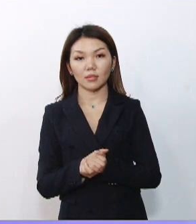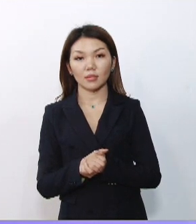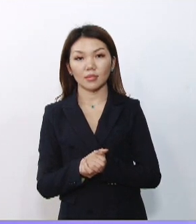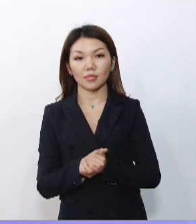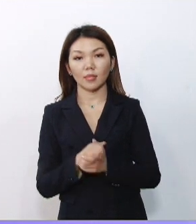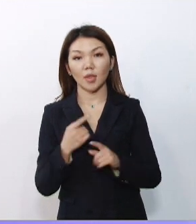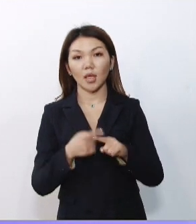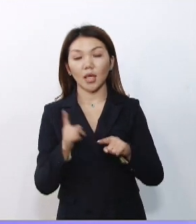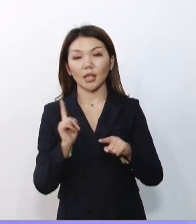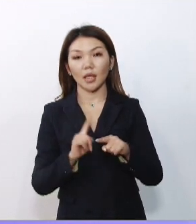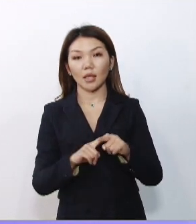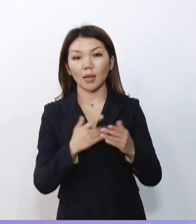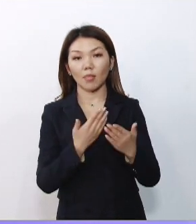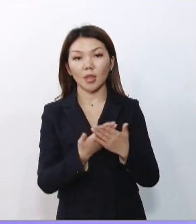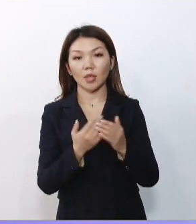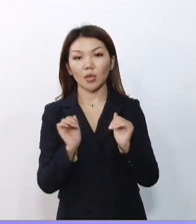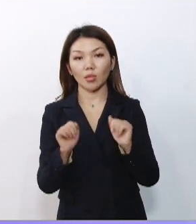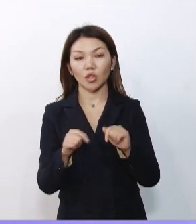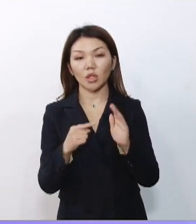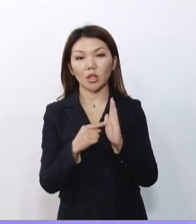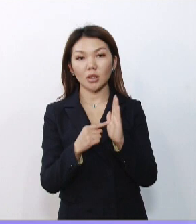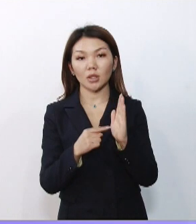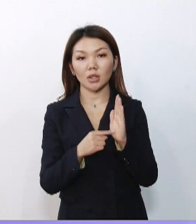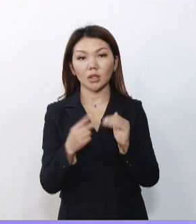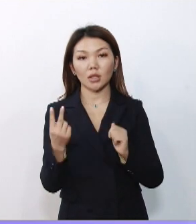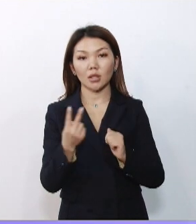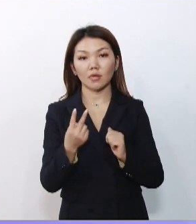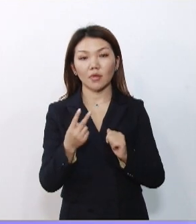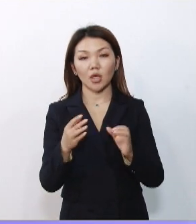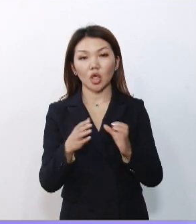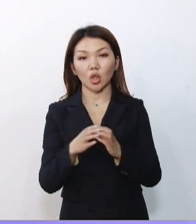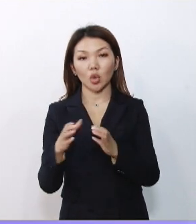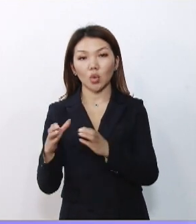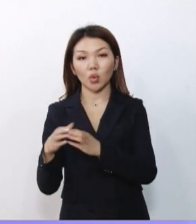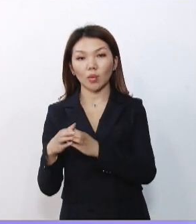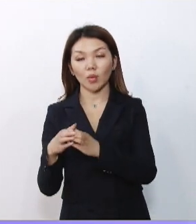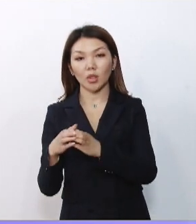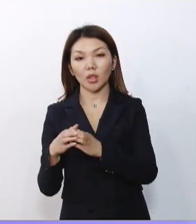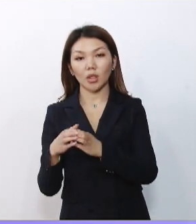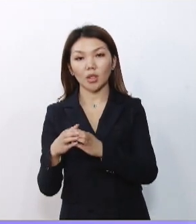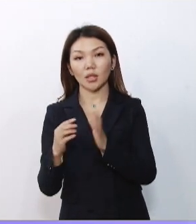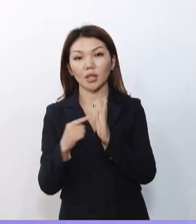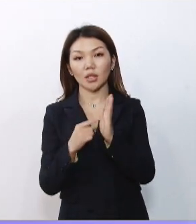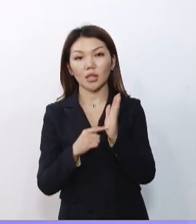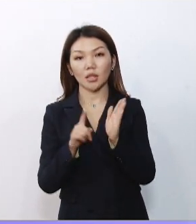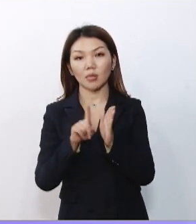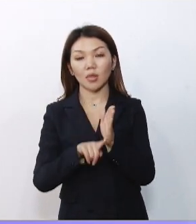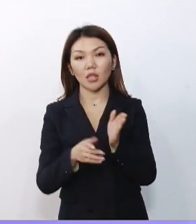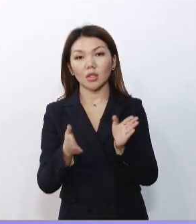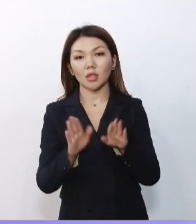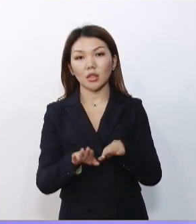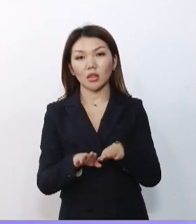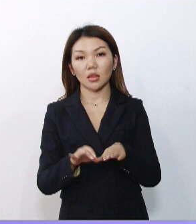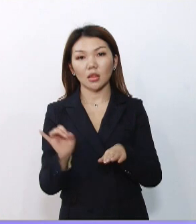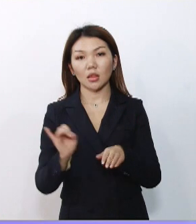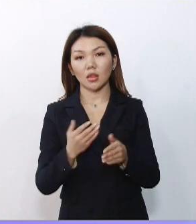Данные примеры можно разделить на две группы. На деление без остатка и